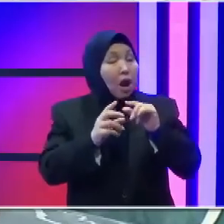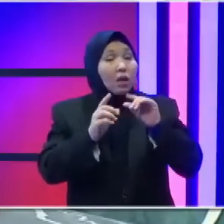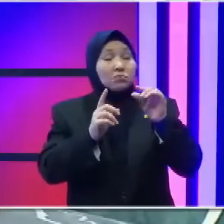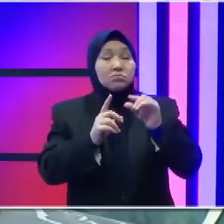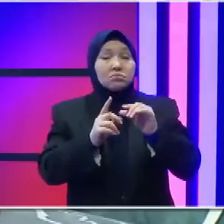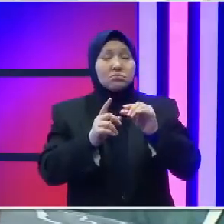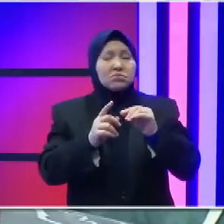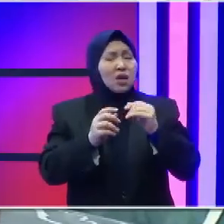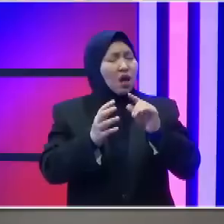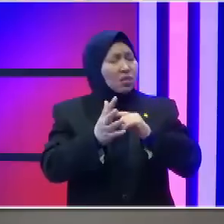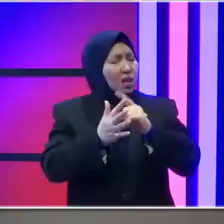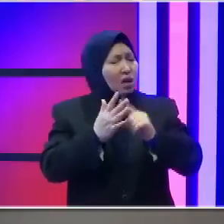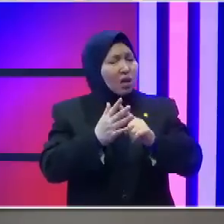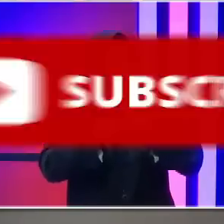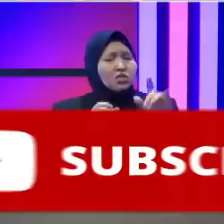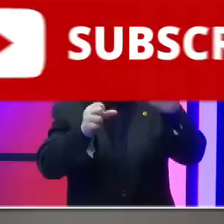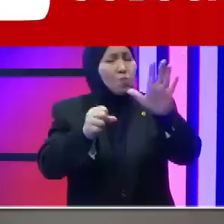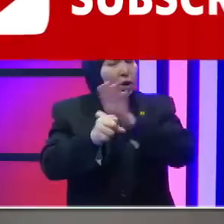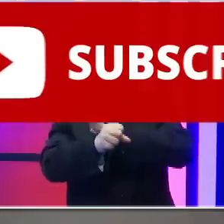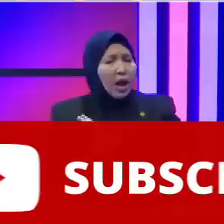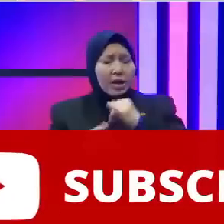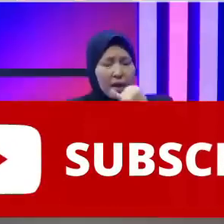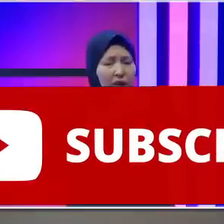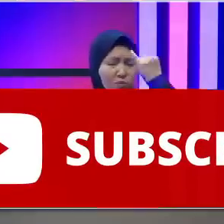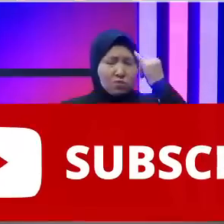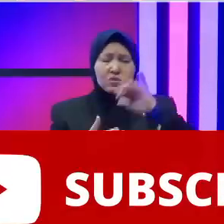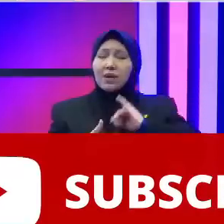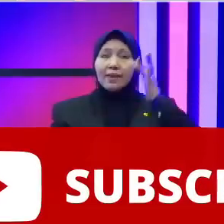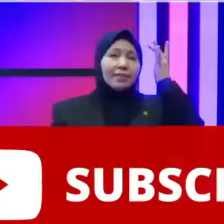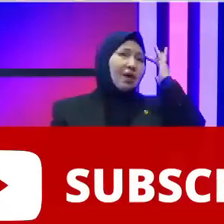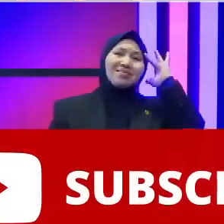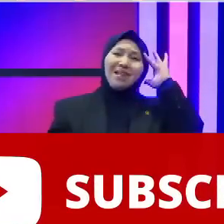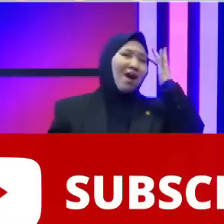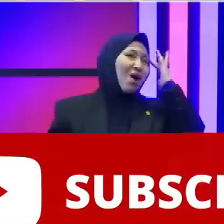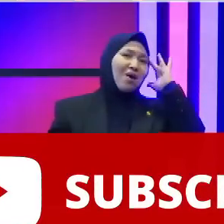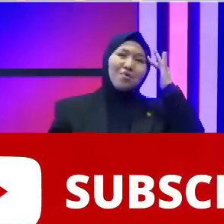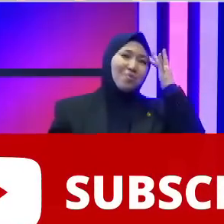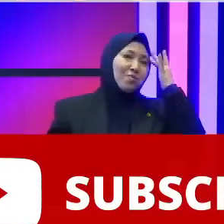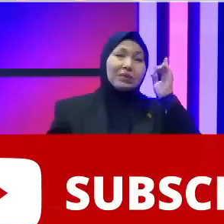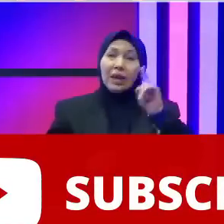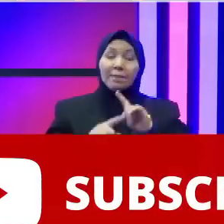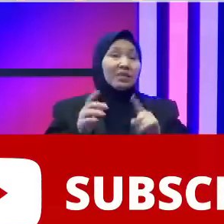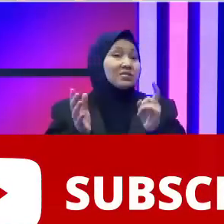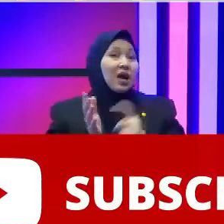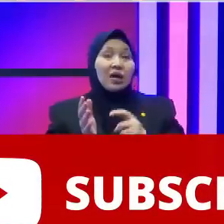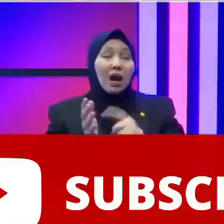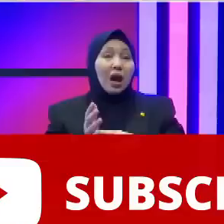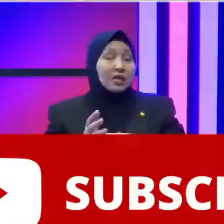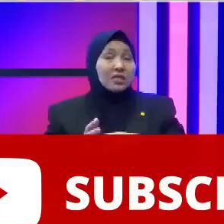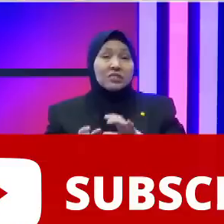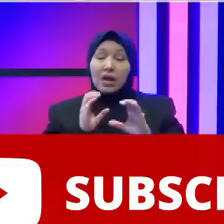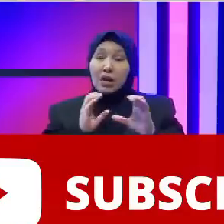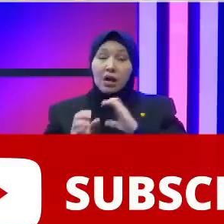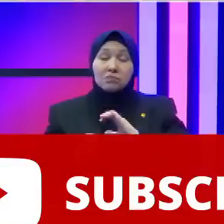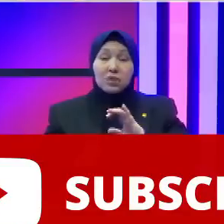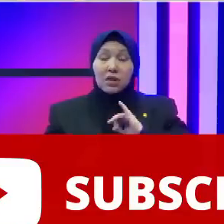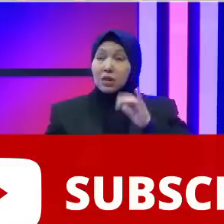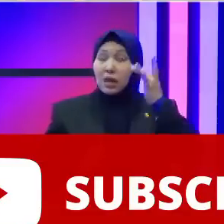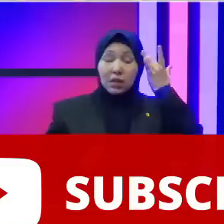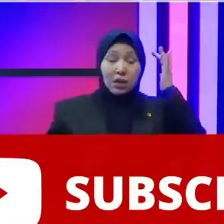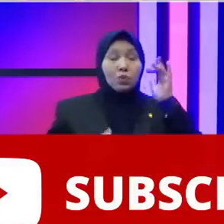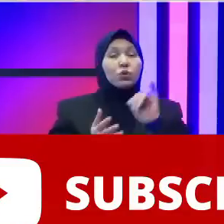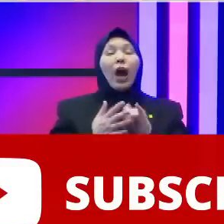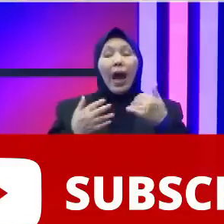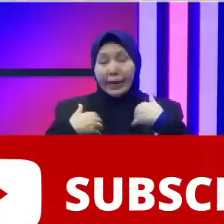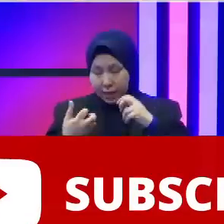antara kesempurnaan ilmu bila seorang tu kata saya tidak tahu. Tapi kalau jarang dia cakap saya tak tahu, semua benda saya nak tahu, itu ada